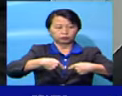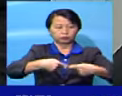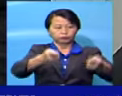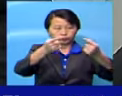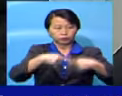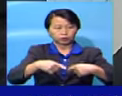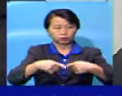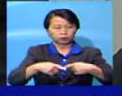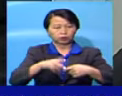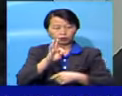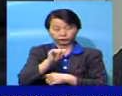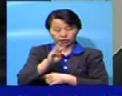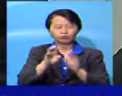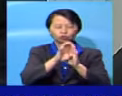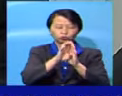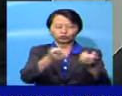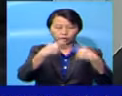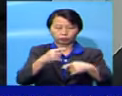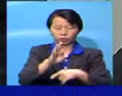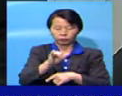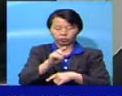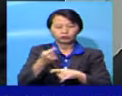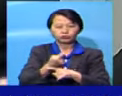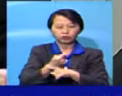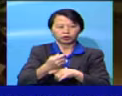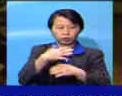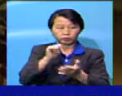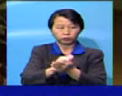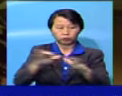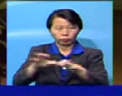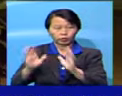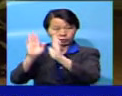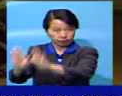Apa nama ni di fpm contohnya training and then baru pergi buat game fou at the other end of the